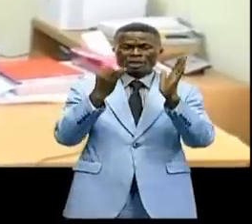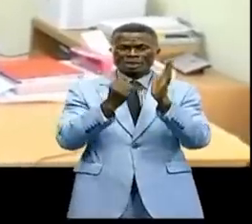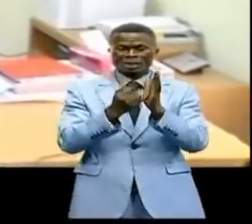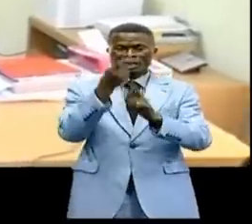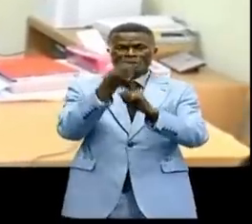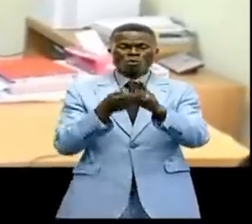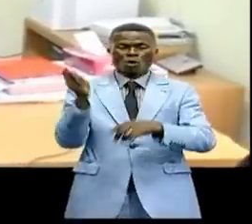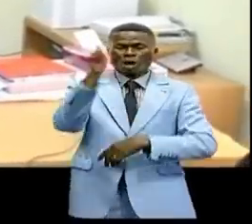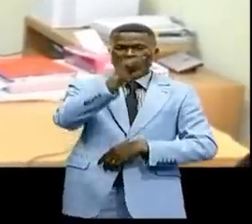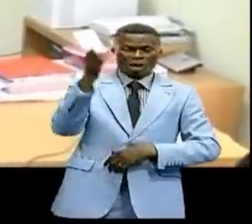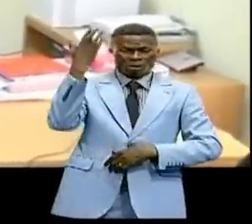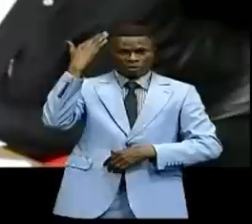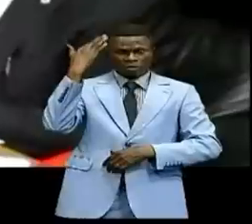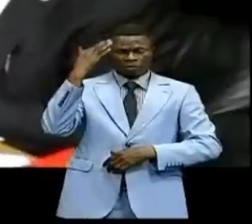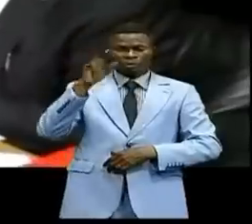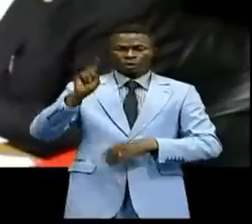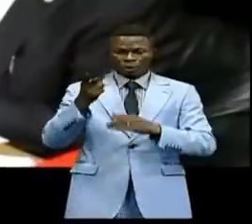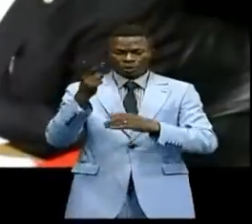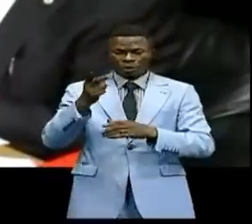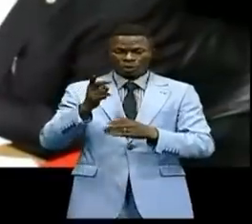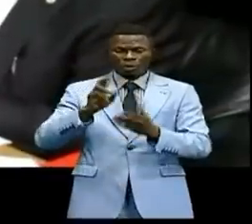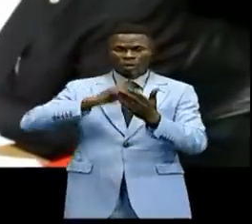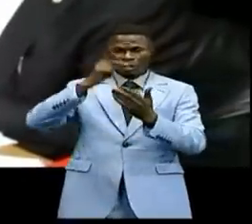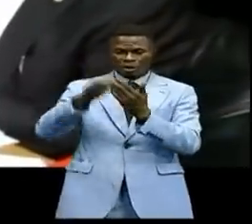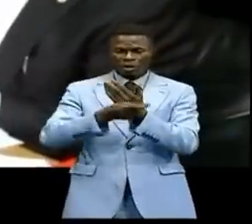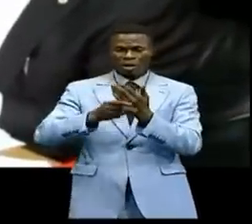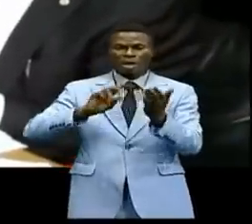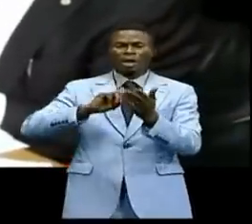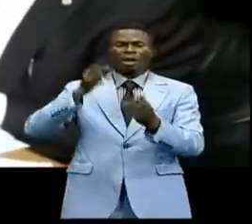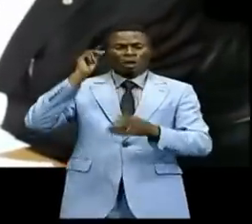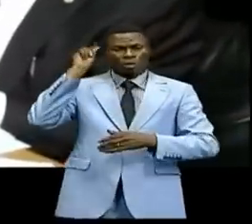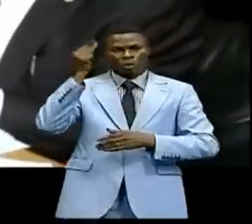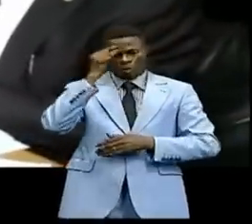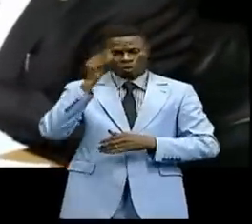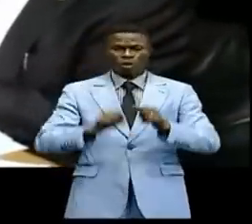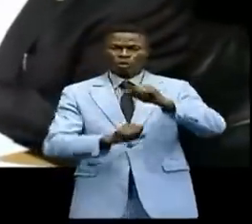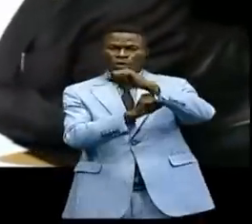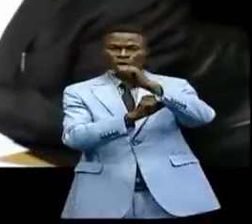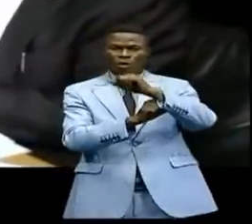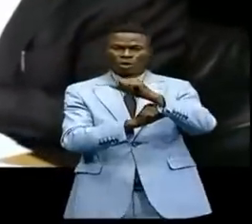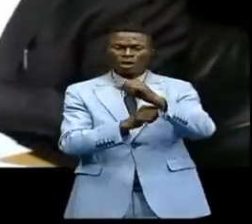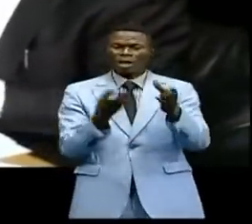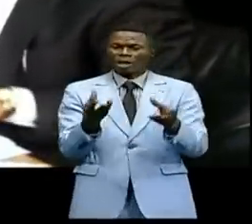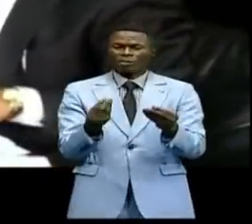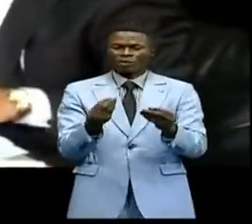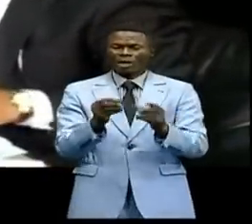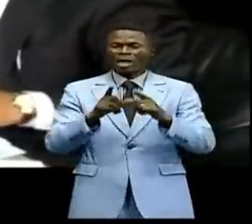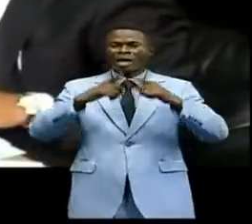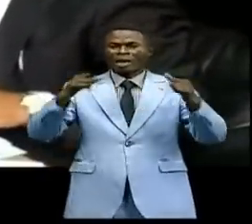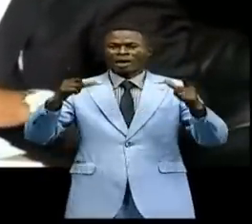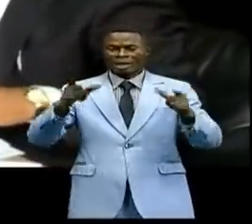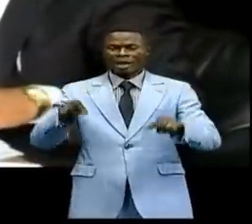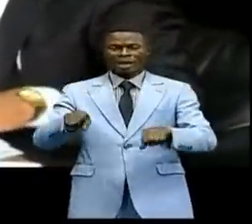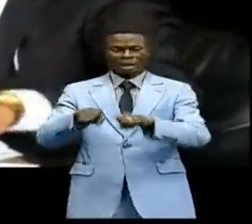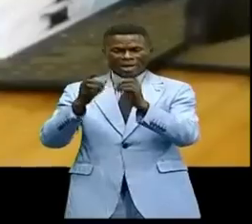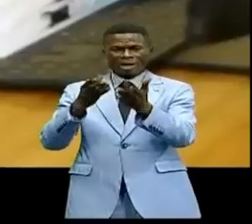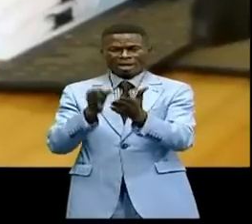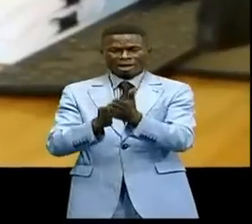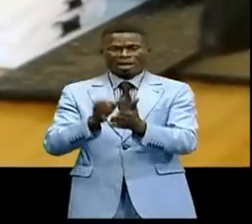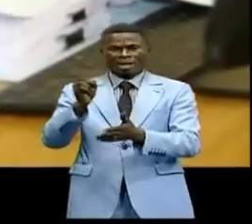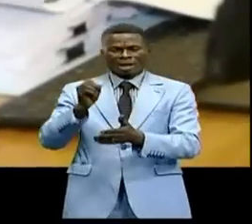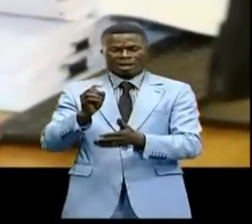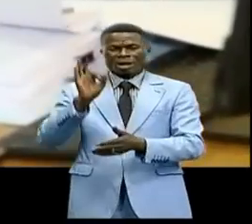dernier réalise la deuxième revue du programme du gouvernement soutenu par la facilité élargie de crédit FEC et mène